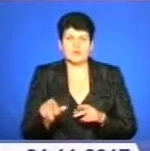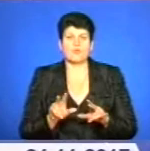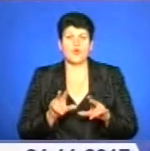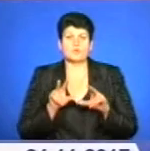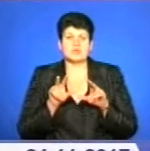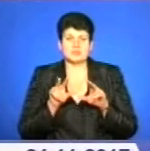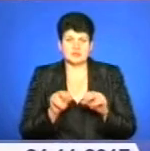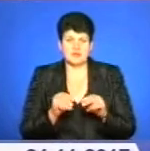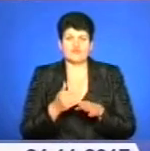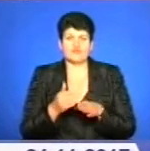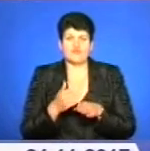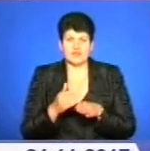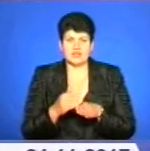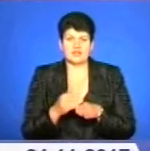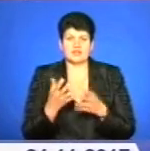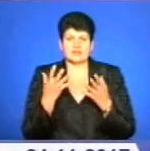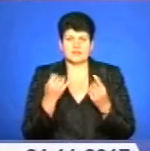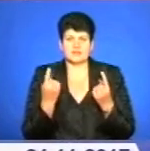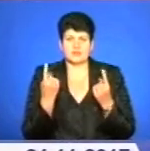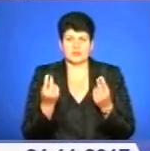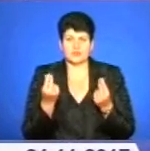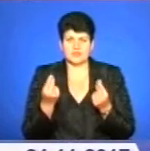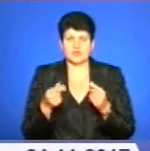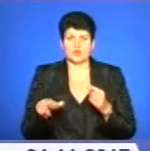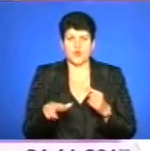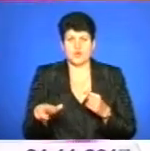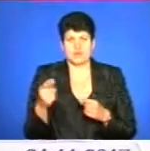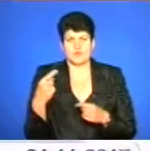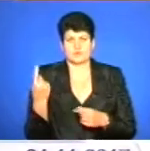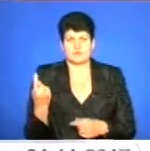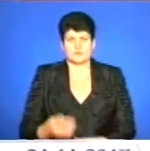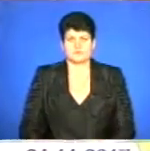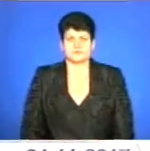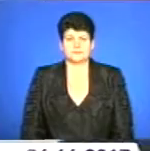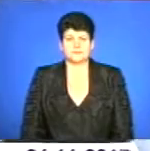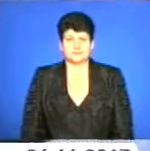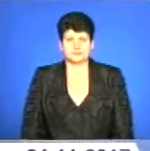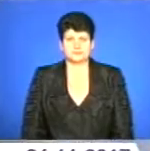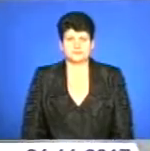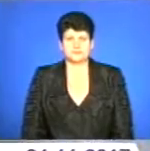що виділять значну суму і на дороги Тернопільщини.